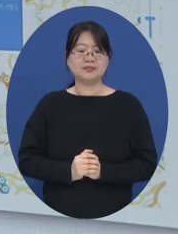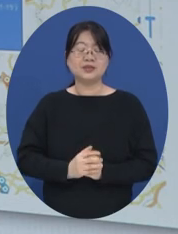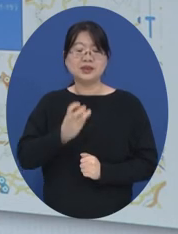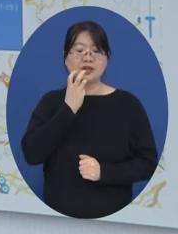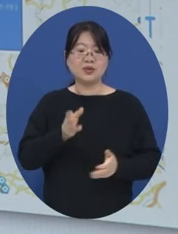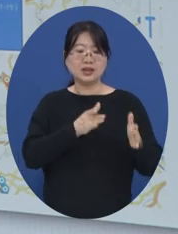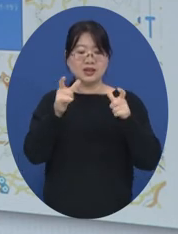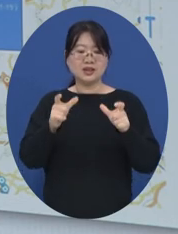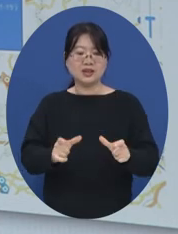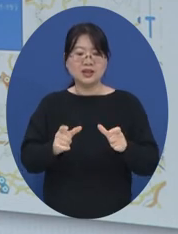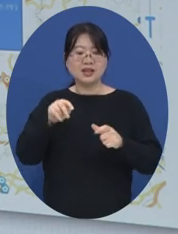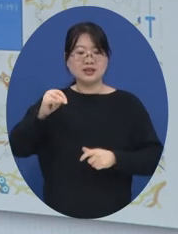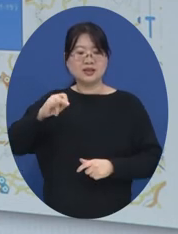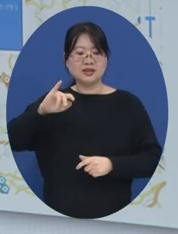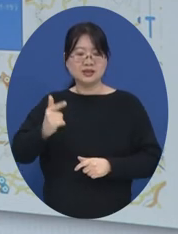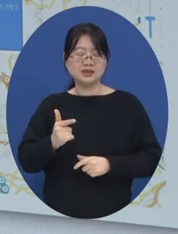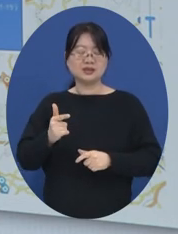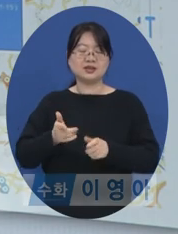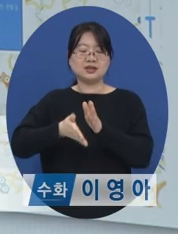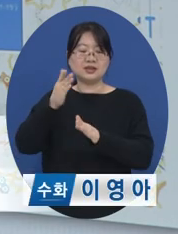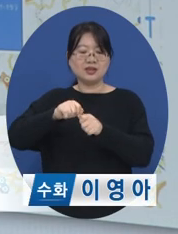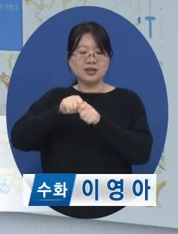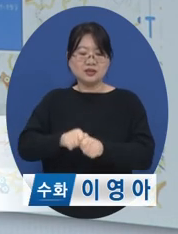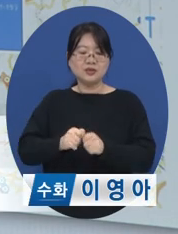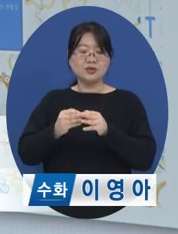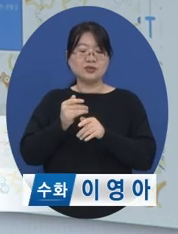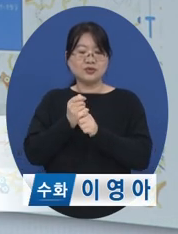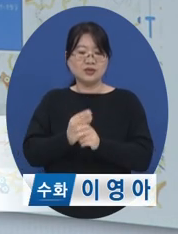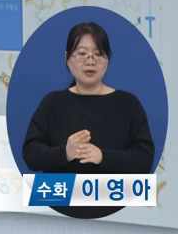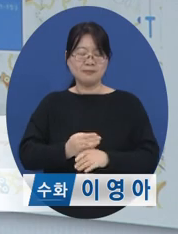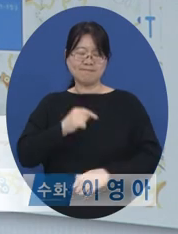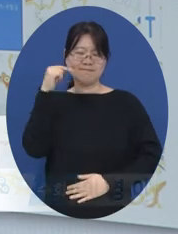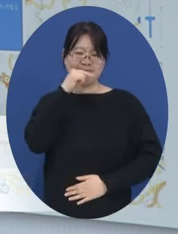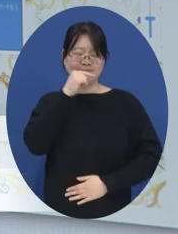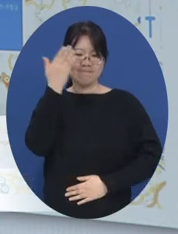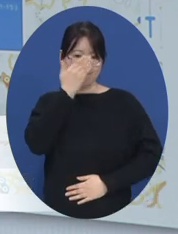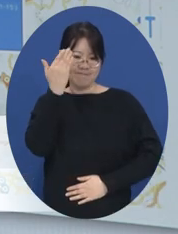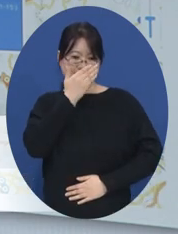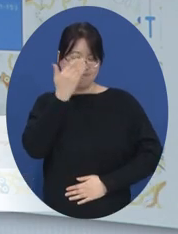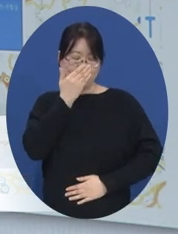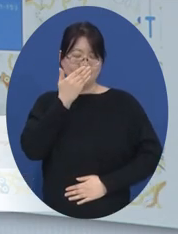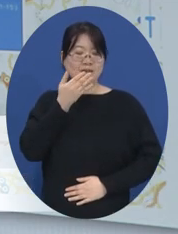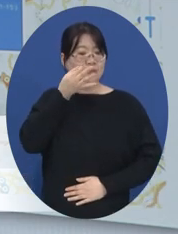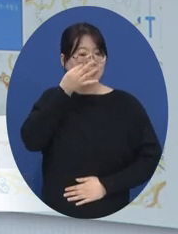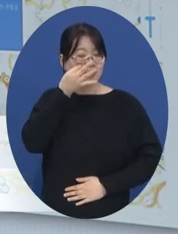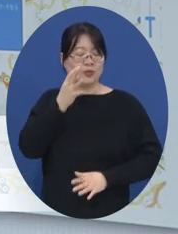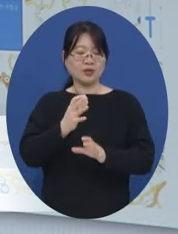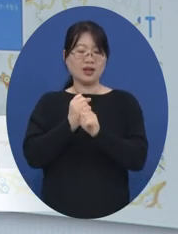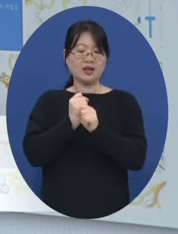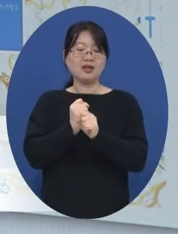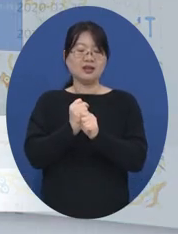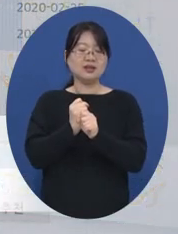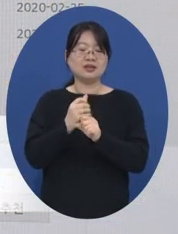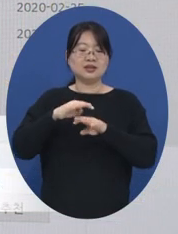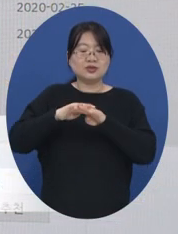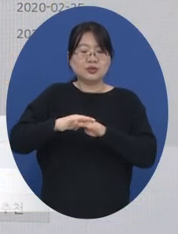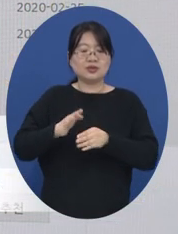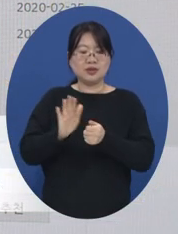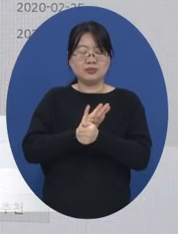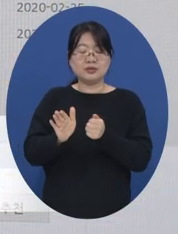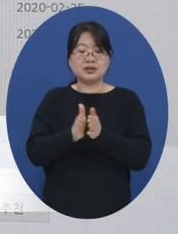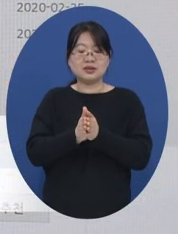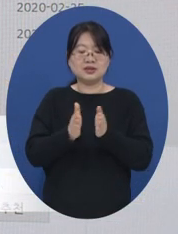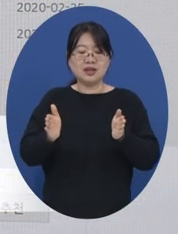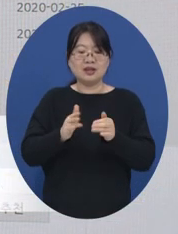경기지역의 신천지 강제 폐쇄 시설 주소와 방역 견학을 한눈에 볼 수 있는 지도 서비스가 시작됐습니다 경기도는